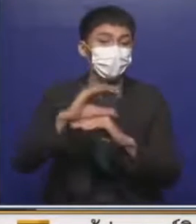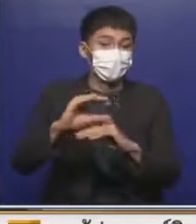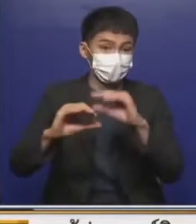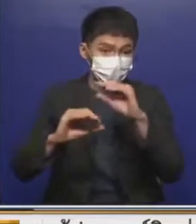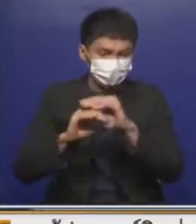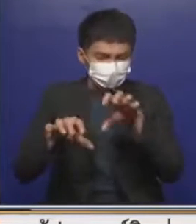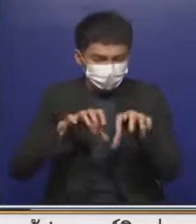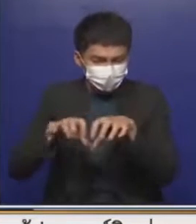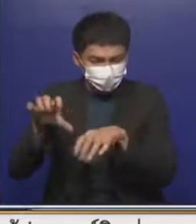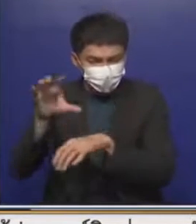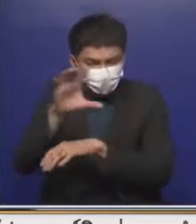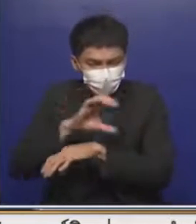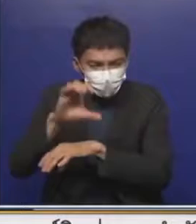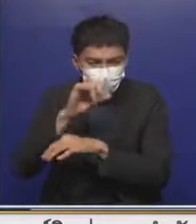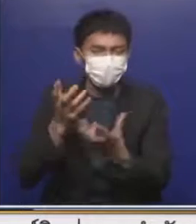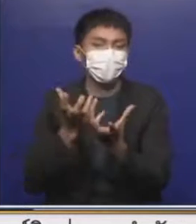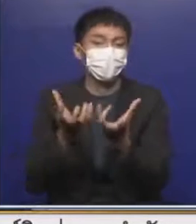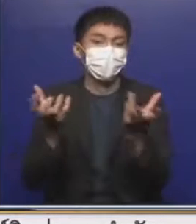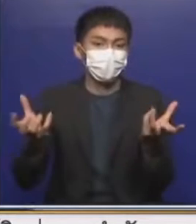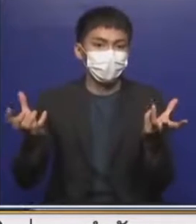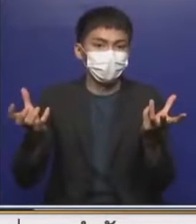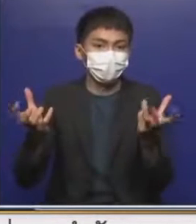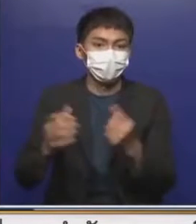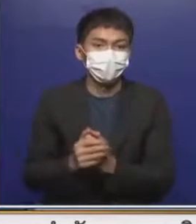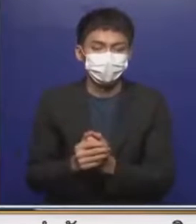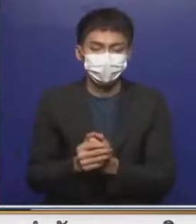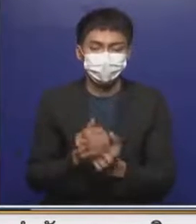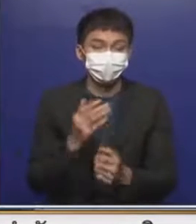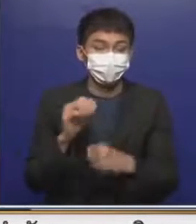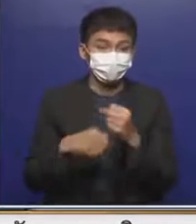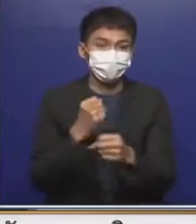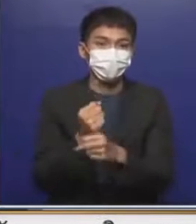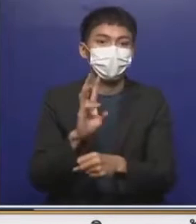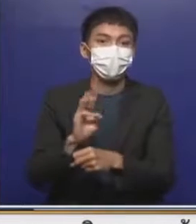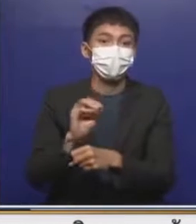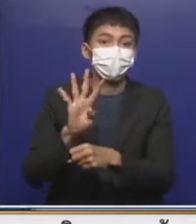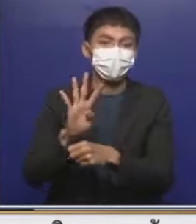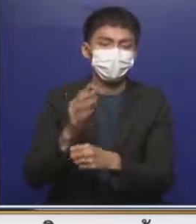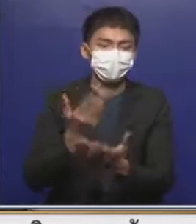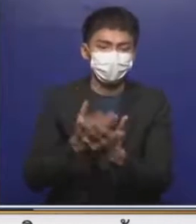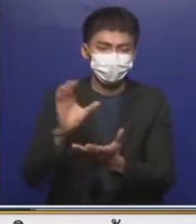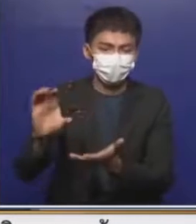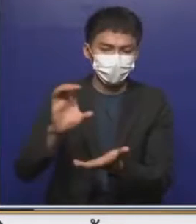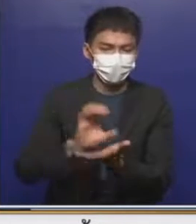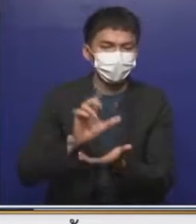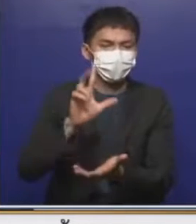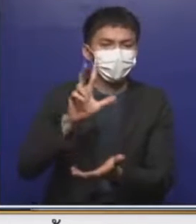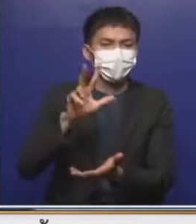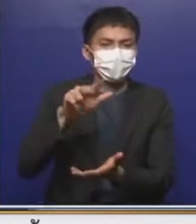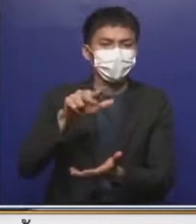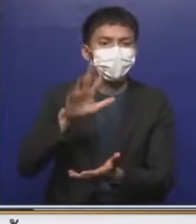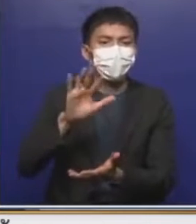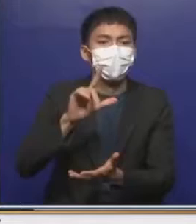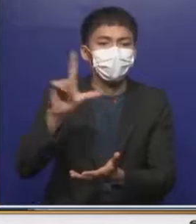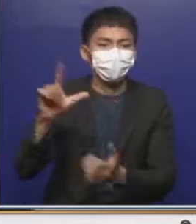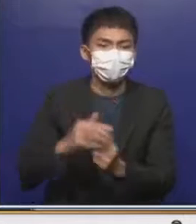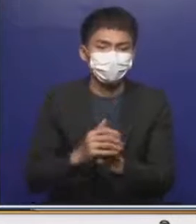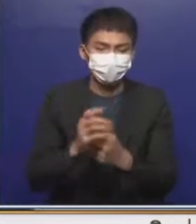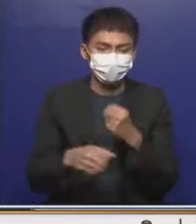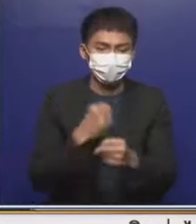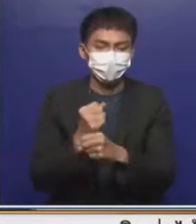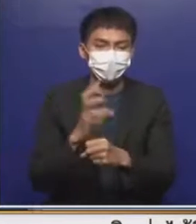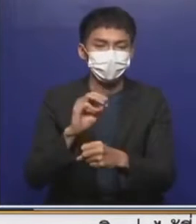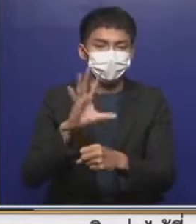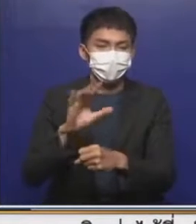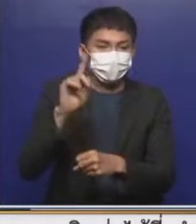รปี 64 มีงบอยู่ที่ 3,132 ลานบาทพอป 65 งอกขึ้นมา 1,